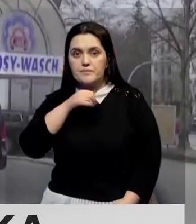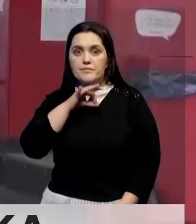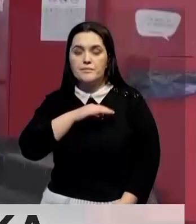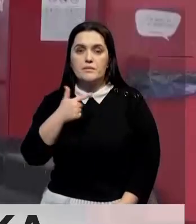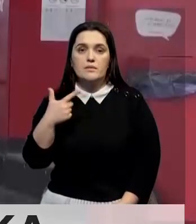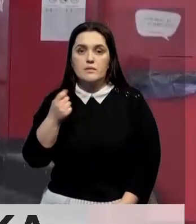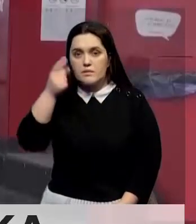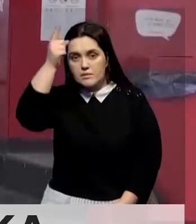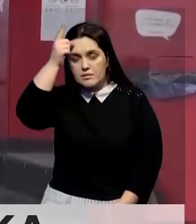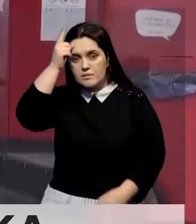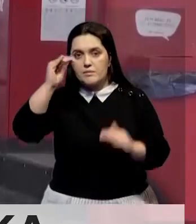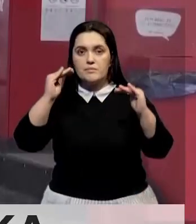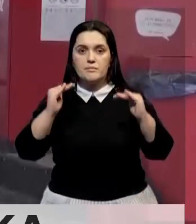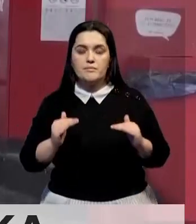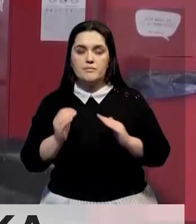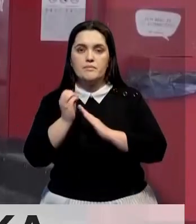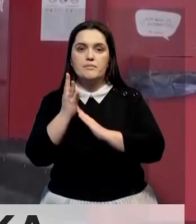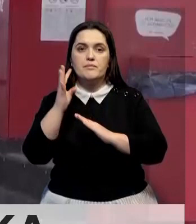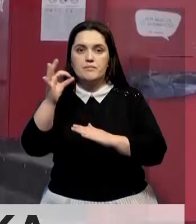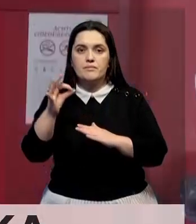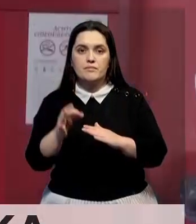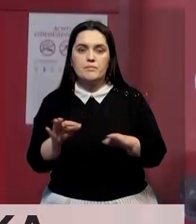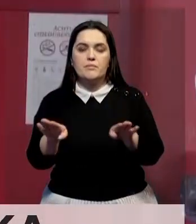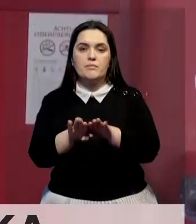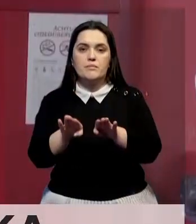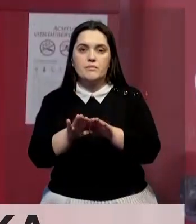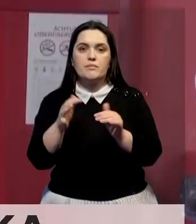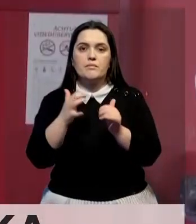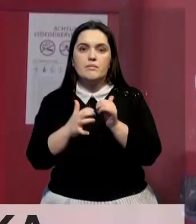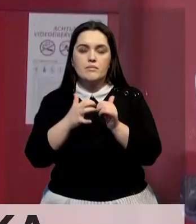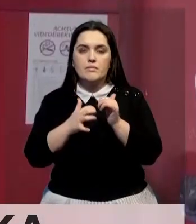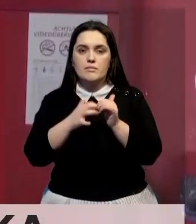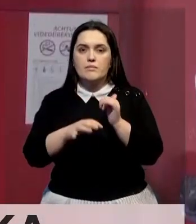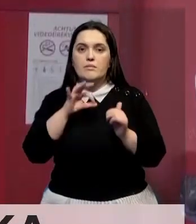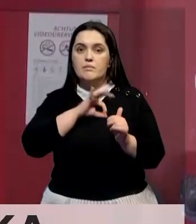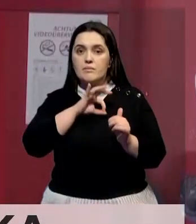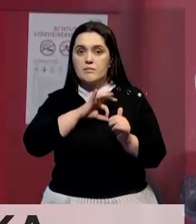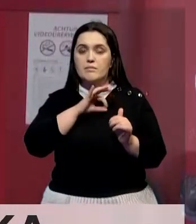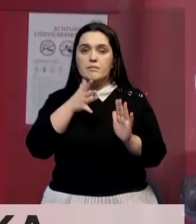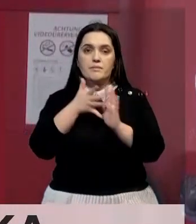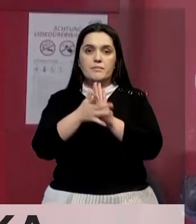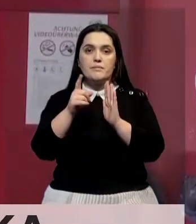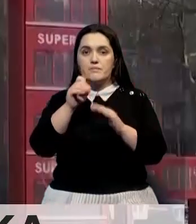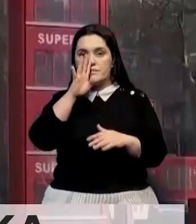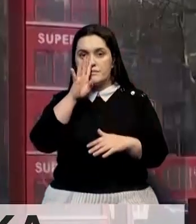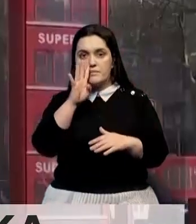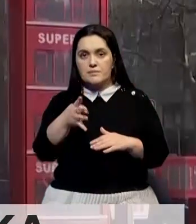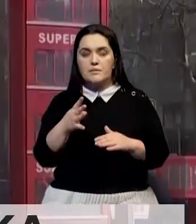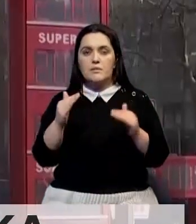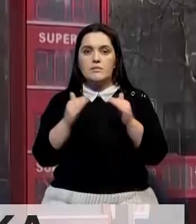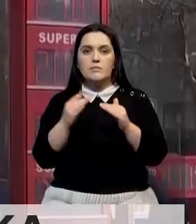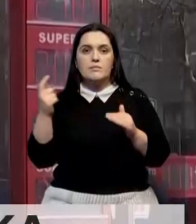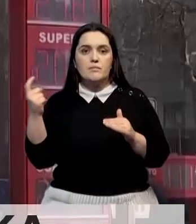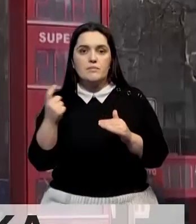год потребление природного газа в Германии сократилось на 14% по сравнению со средним потреблением за последние 4